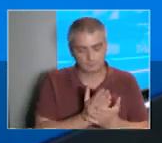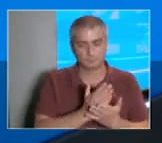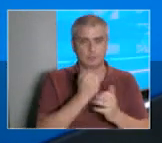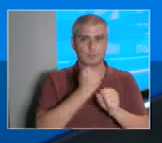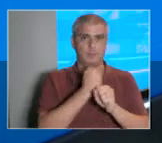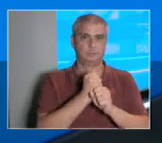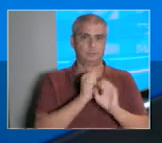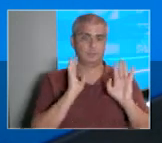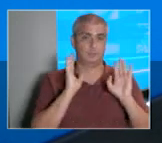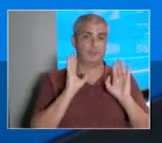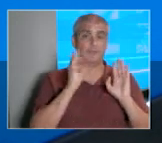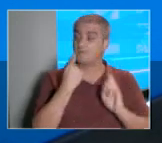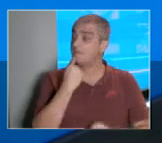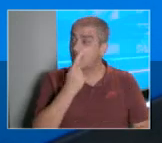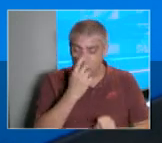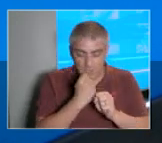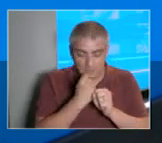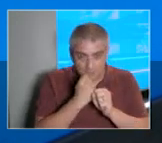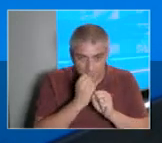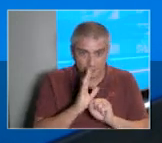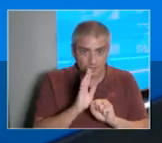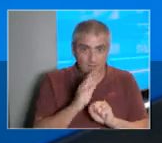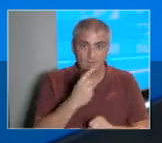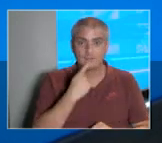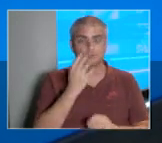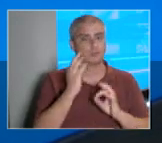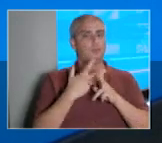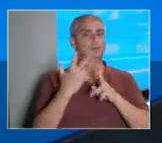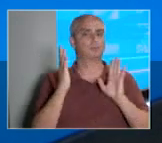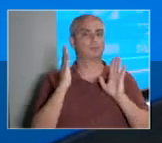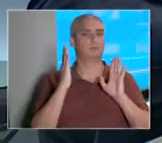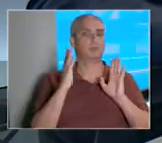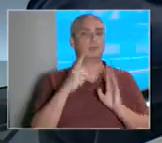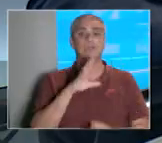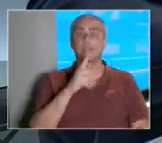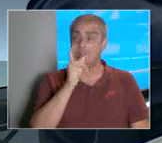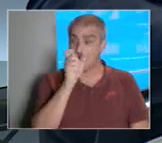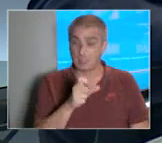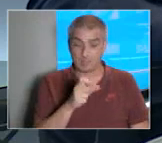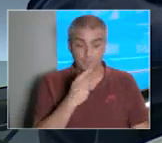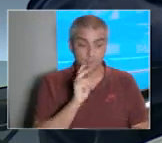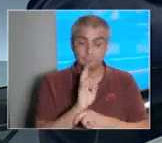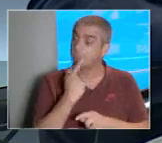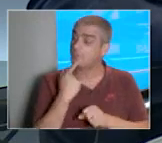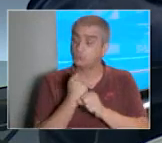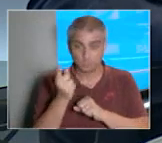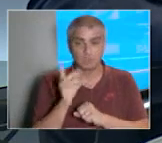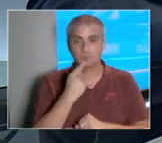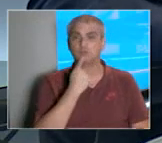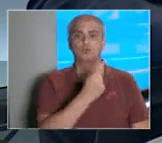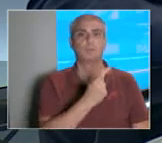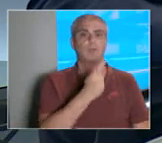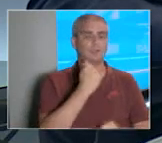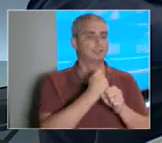בו. ואז ככל היוצא מפיו יעשה, הוא אומר בלשון של צחות, מה שנקרא חסידית, אם אדם יעמוד בדיבורו, אז גם מה שהוא מוציא